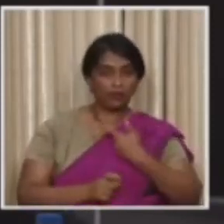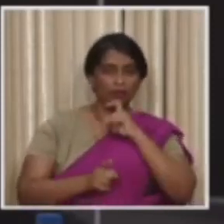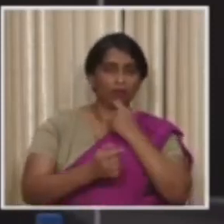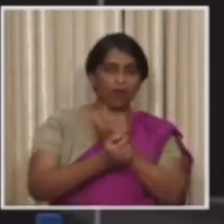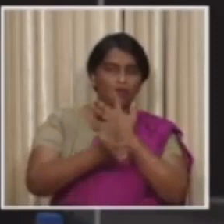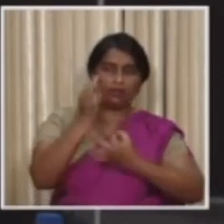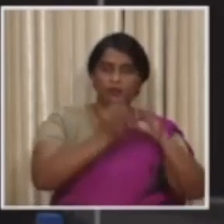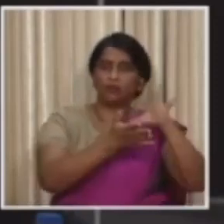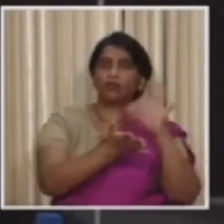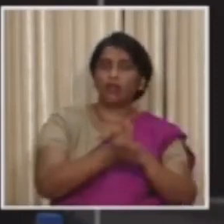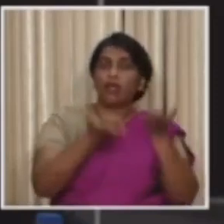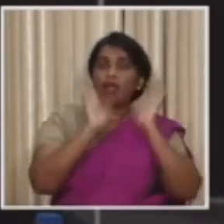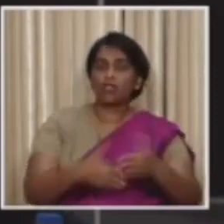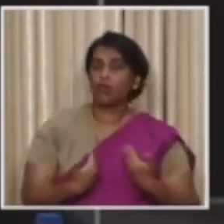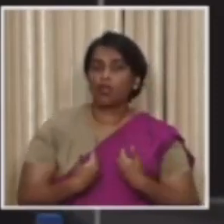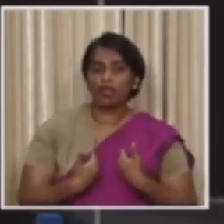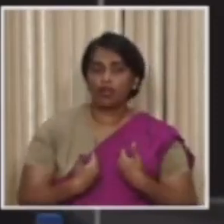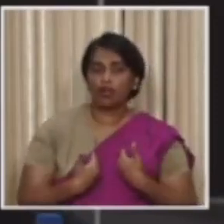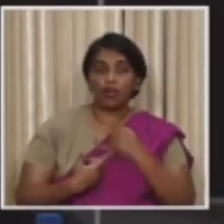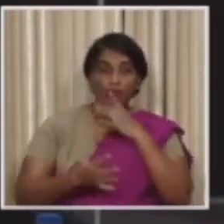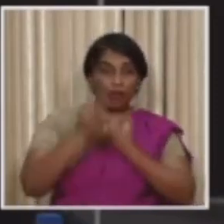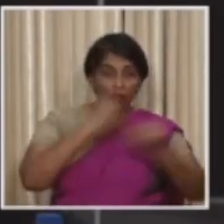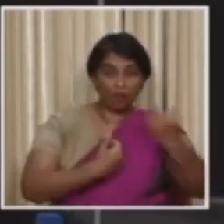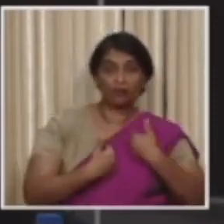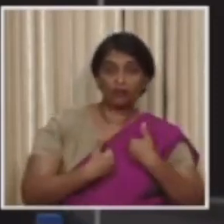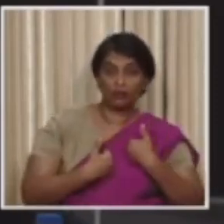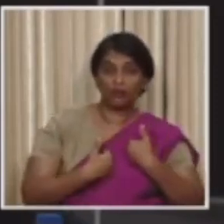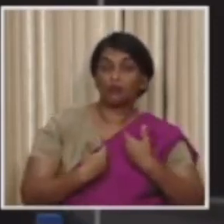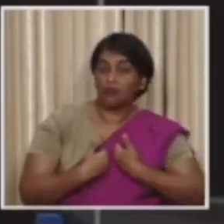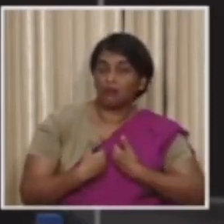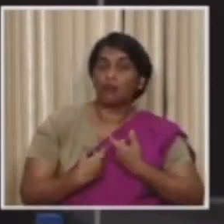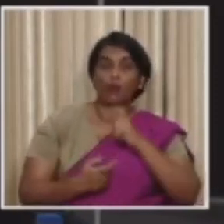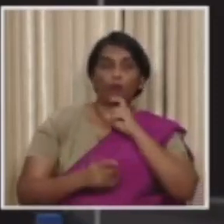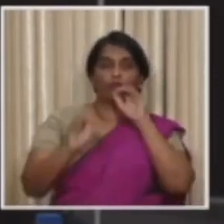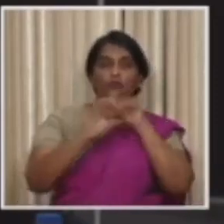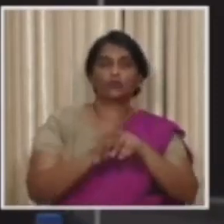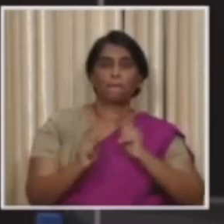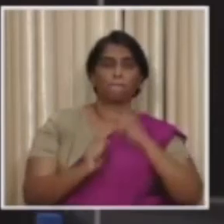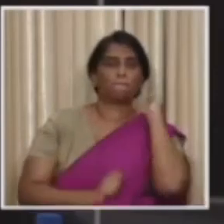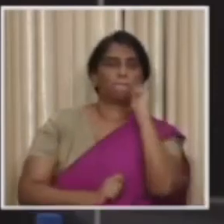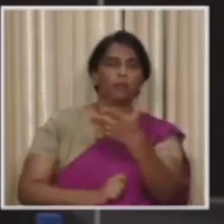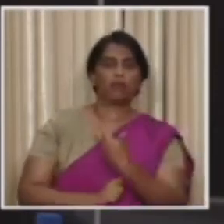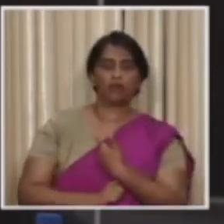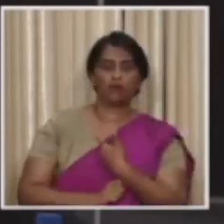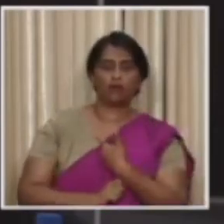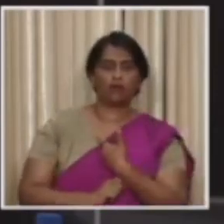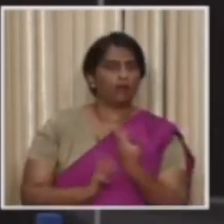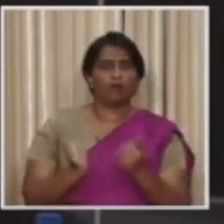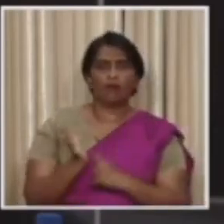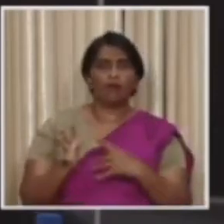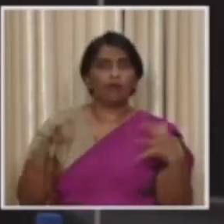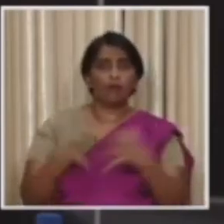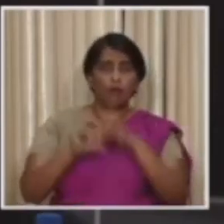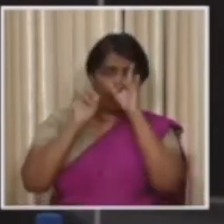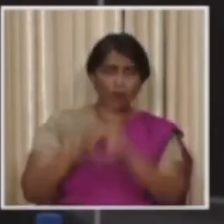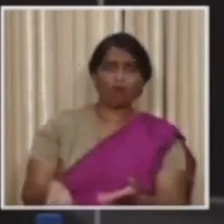kara antimata mokadda mata une pæminili karuwata mata siddha una usaviyata giilla dadayak gewanna ඉතින් නීතිය එහෙම